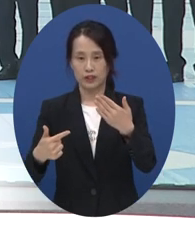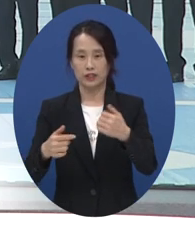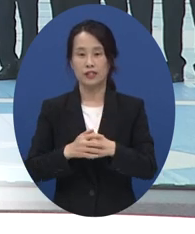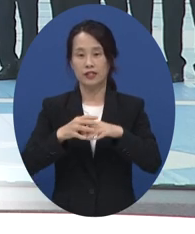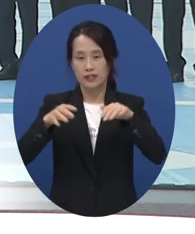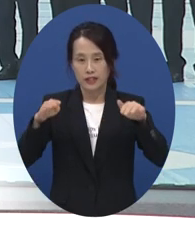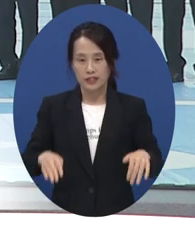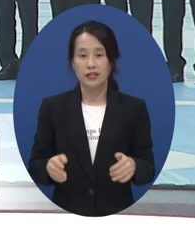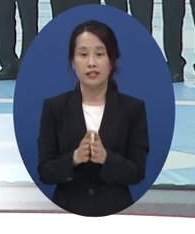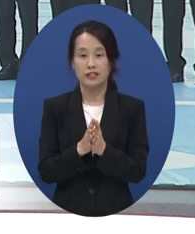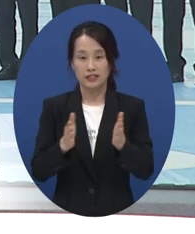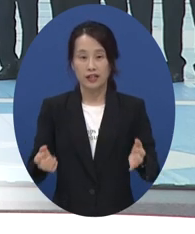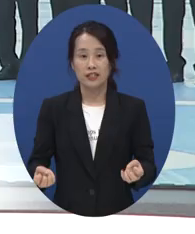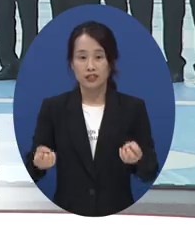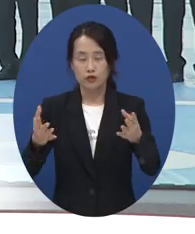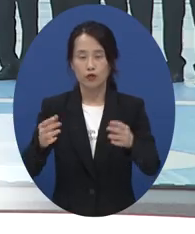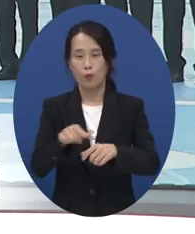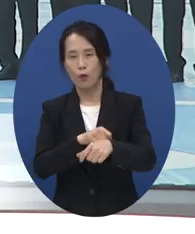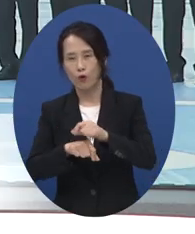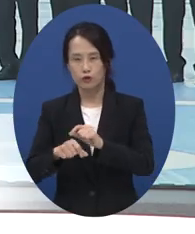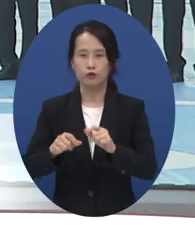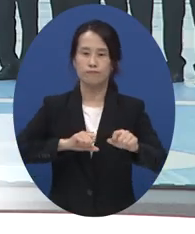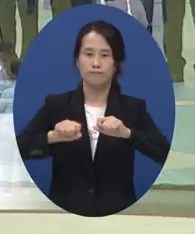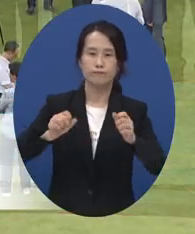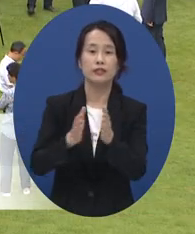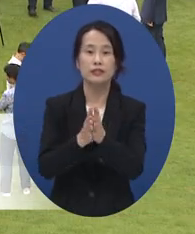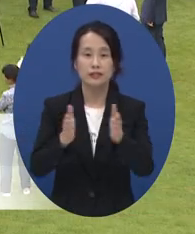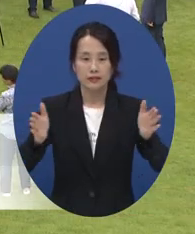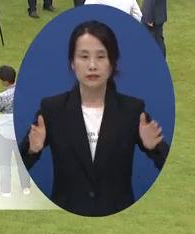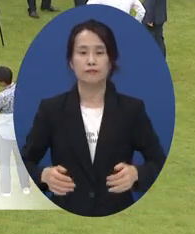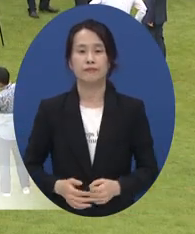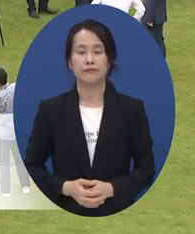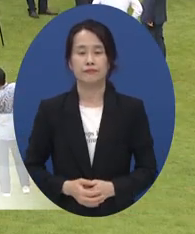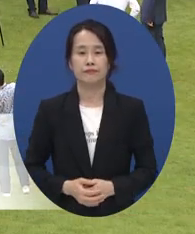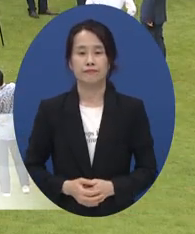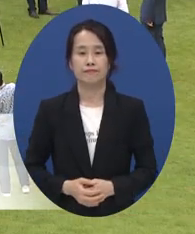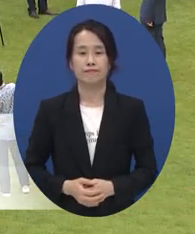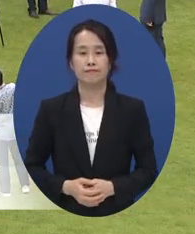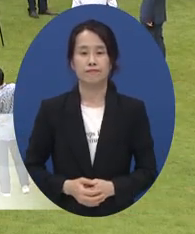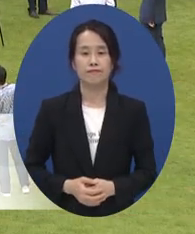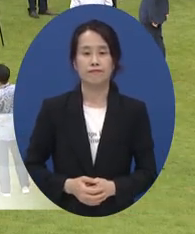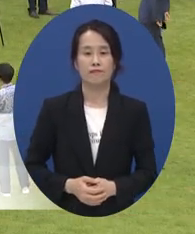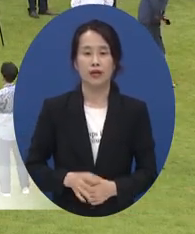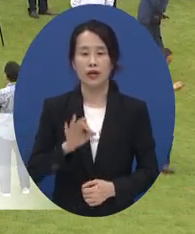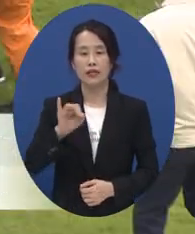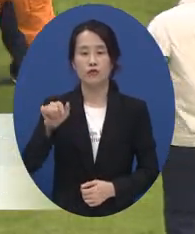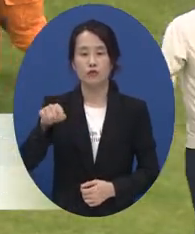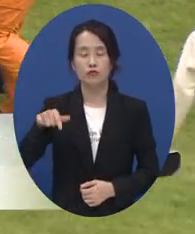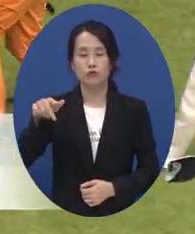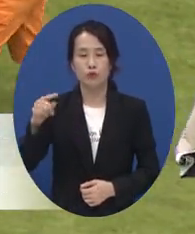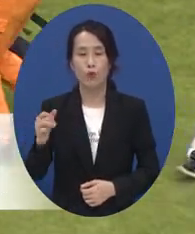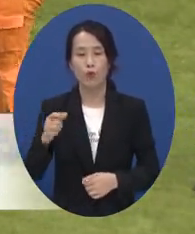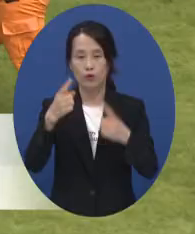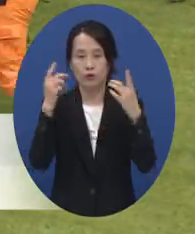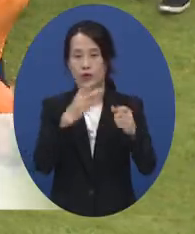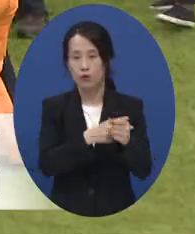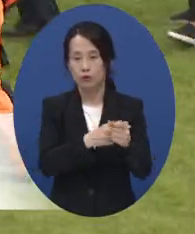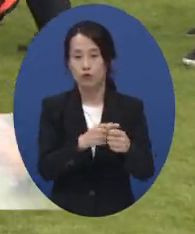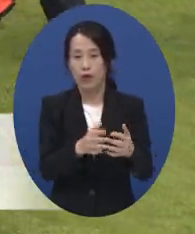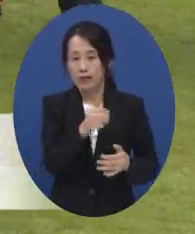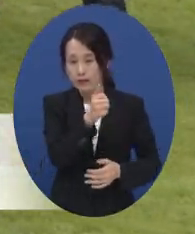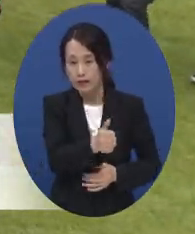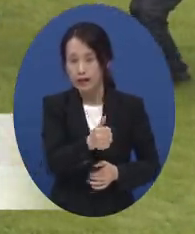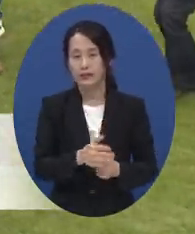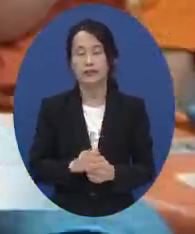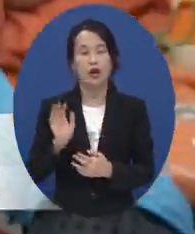외상 책 의 구축 출범식을 시작으로 본격적인 활동에 나섰습니다 이국종 교수를 단장으로 한 좋아한다는